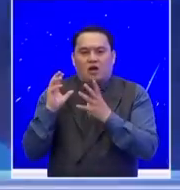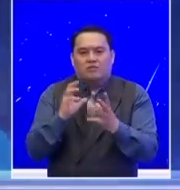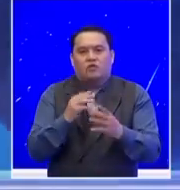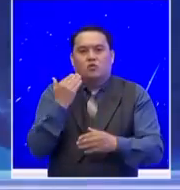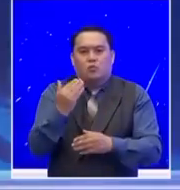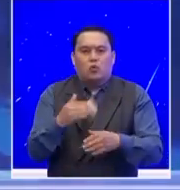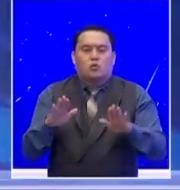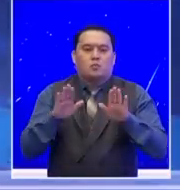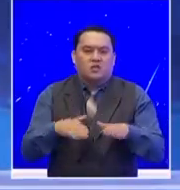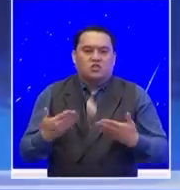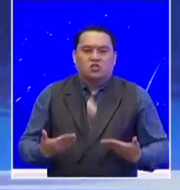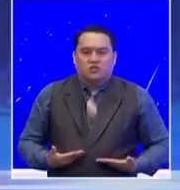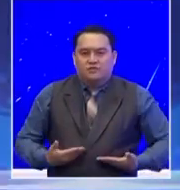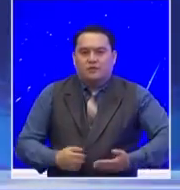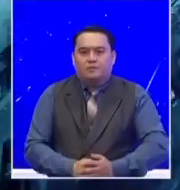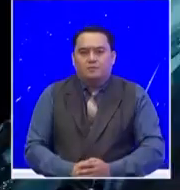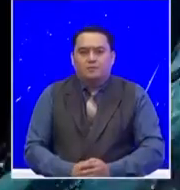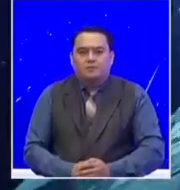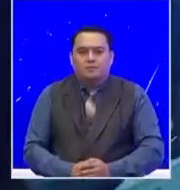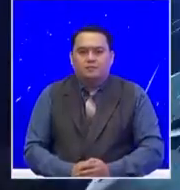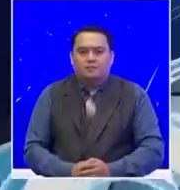доставит их по месту жительства.